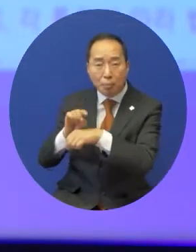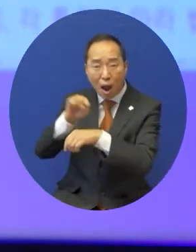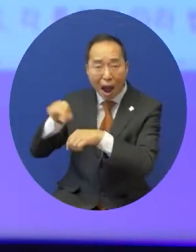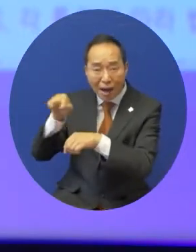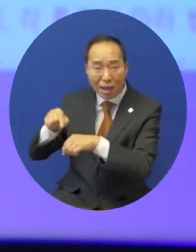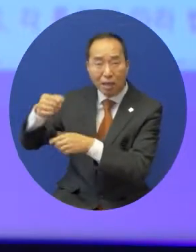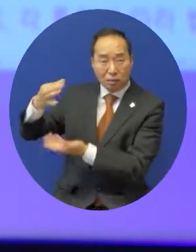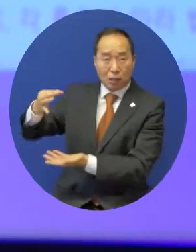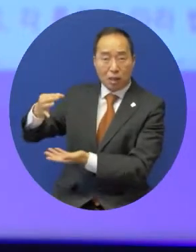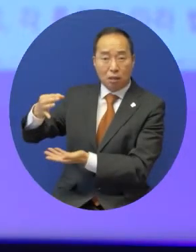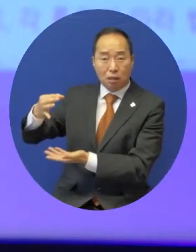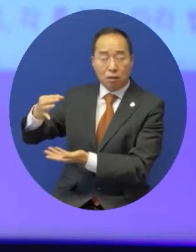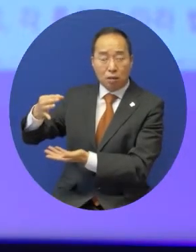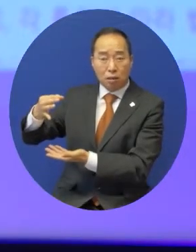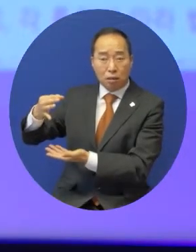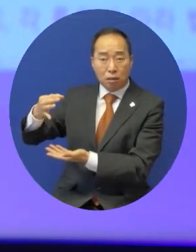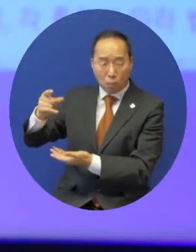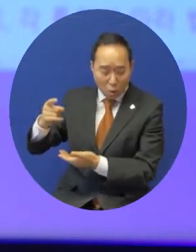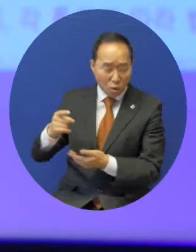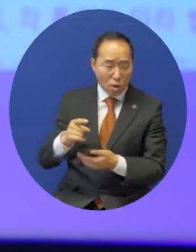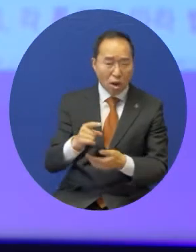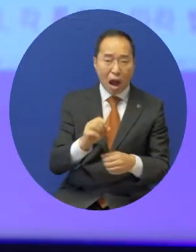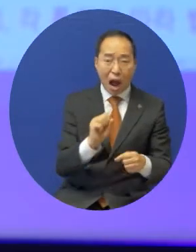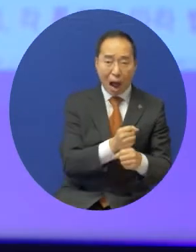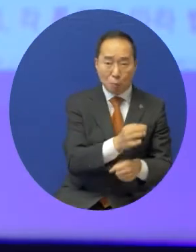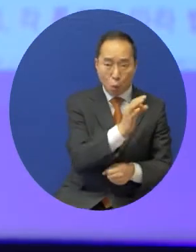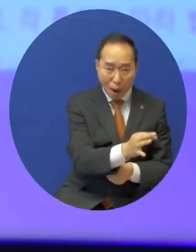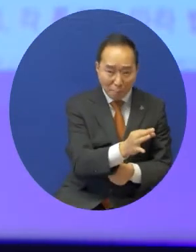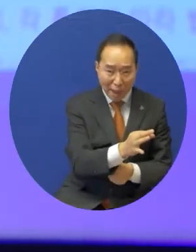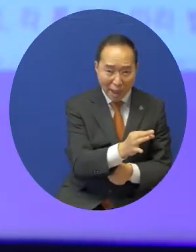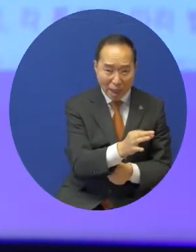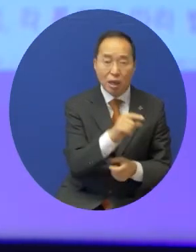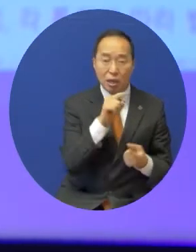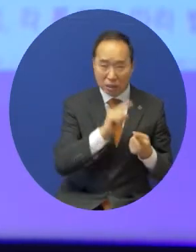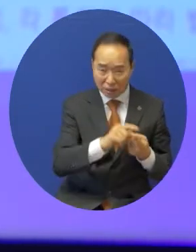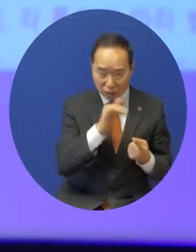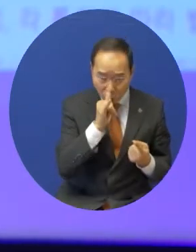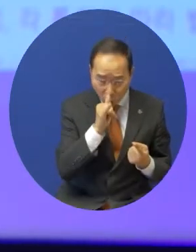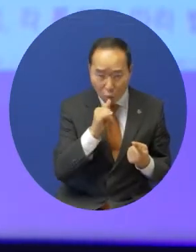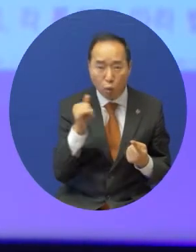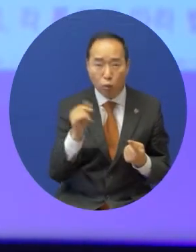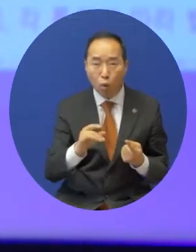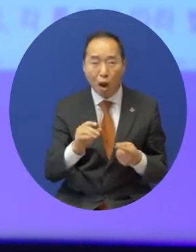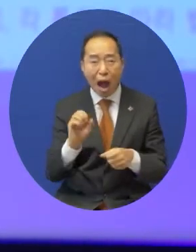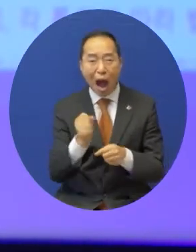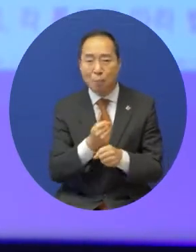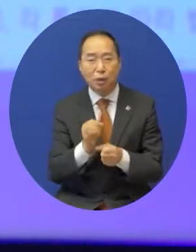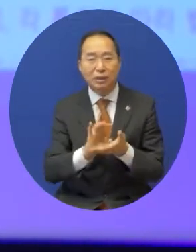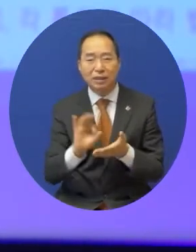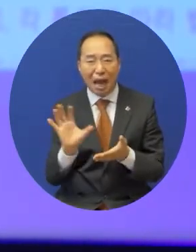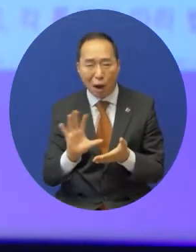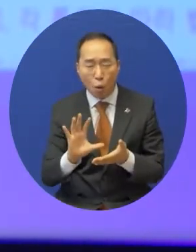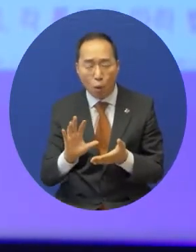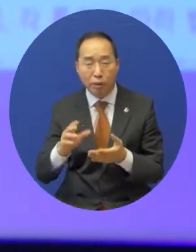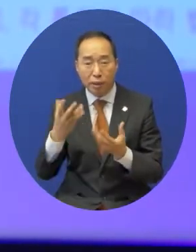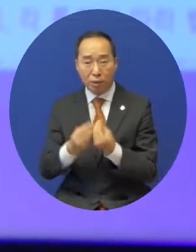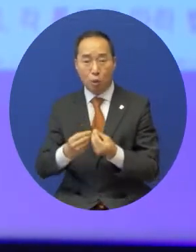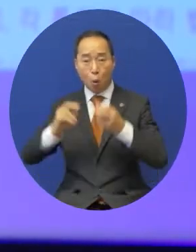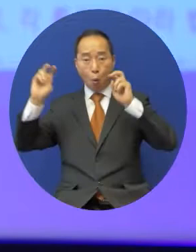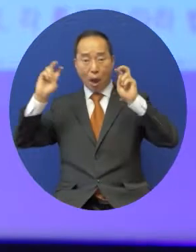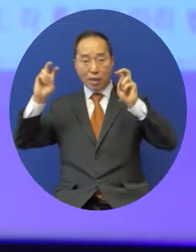화폐는 어떻게 보면은 그 암호화폐를 포함해서 암호를 쓰지 않고 중앙